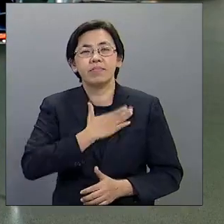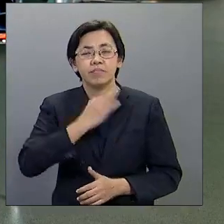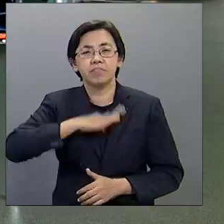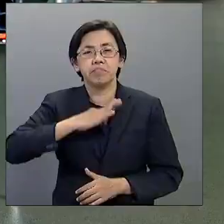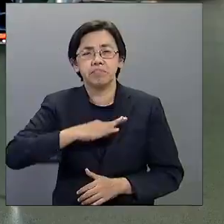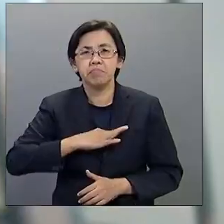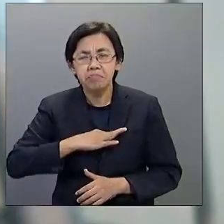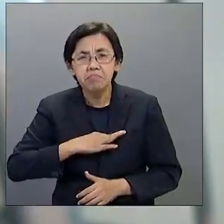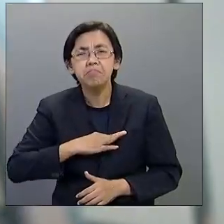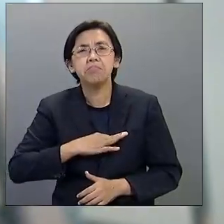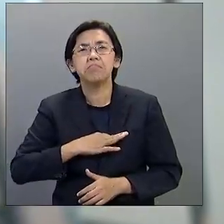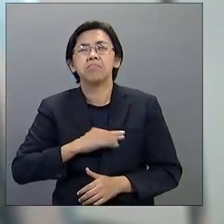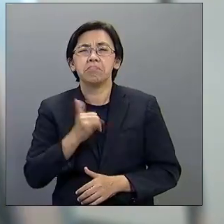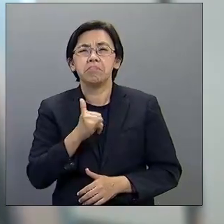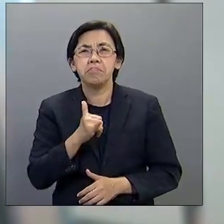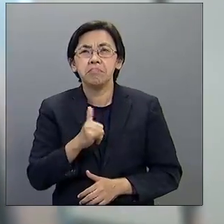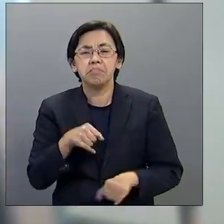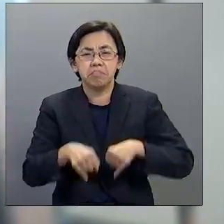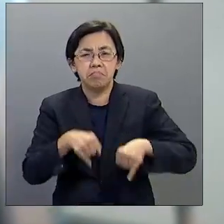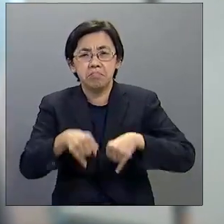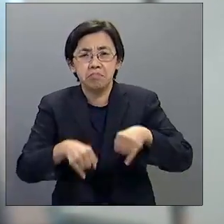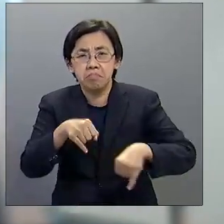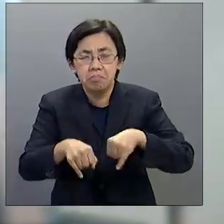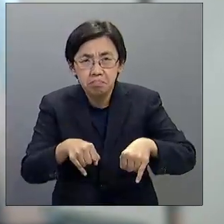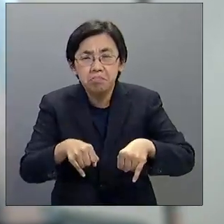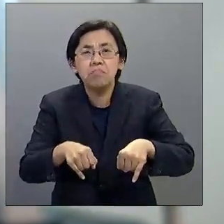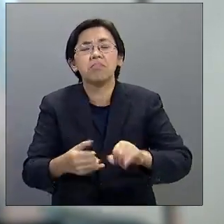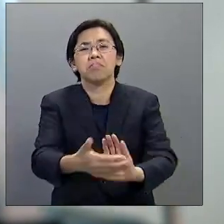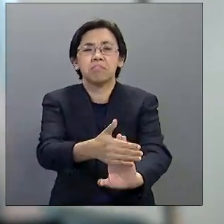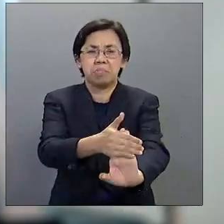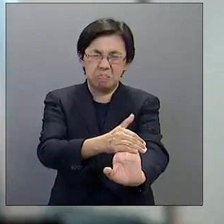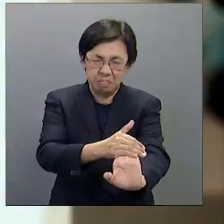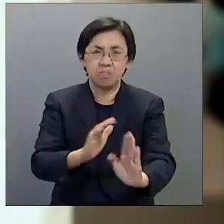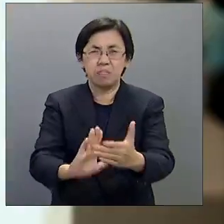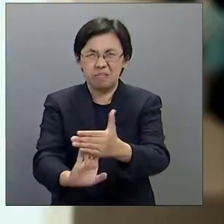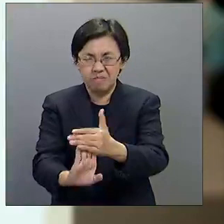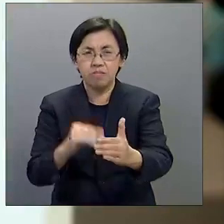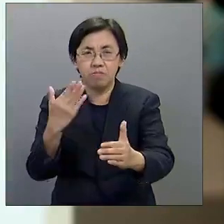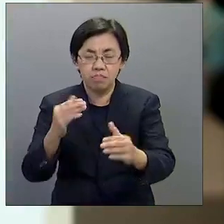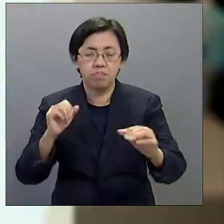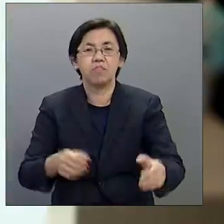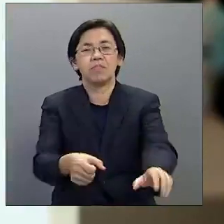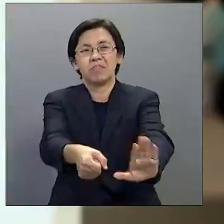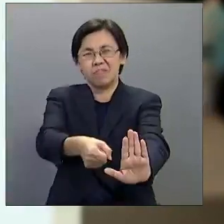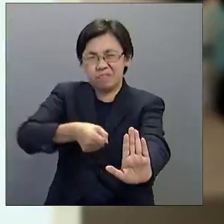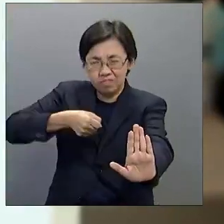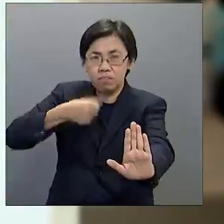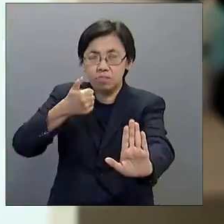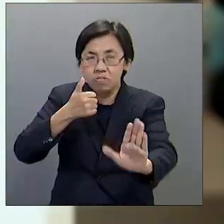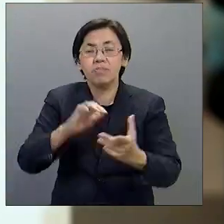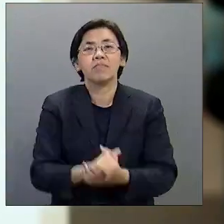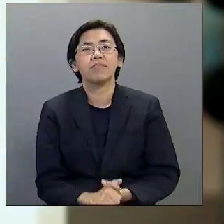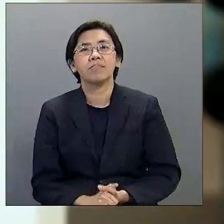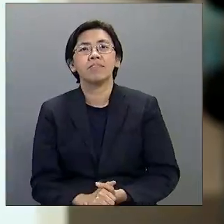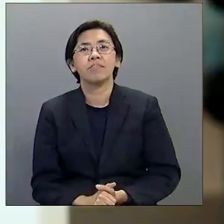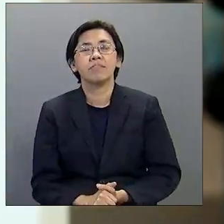เราจะต้องทำกิจกรรมที่มีความเสี่ยงอย่างเช่นใส่ส้นสูง ยื ดไว้ก่อนเลย ใช่ยืดไว้ก่อนเลย โอเค แล้วก็หลังจากที่เราต้องทำงาน